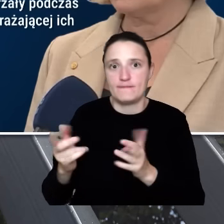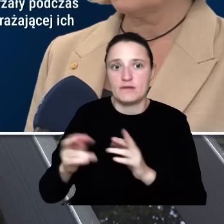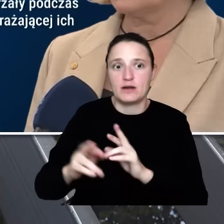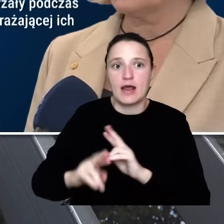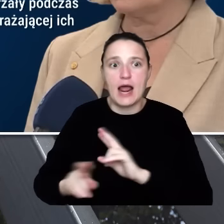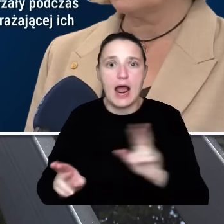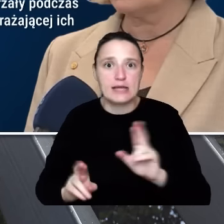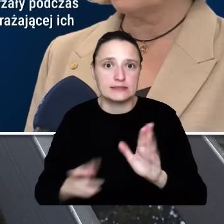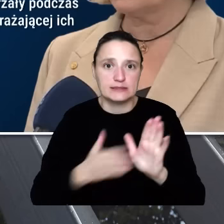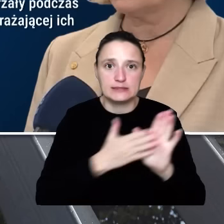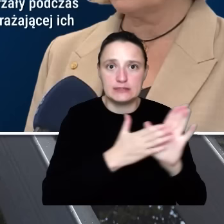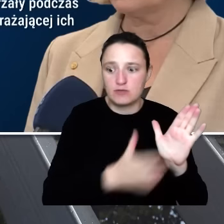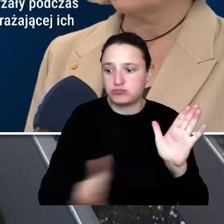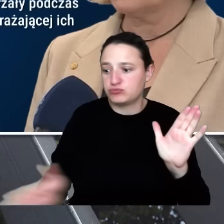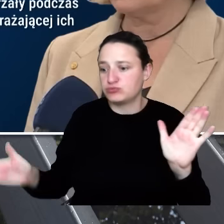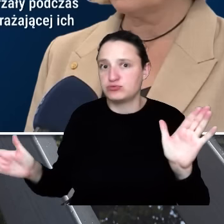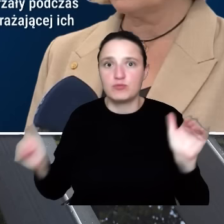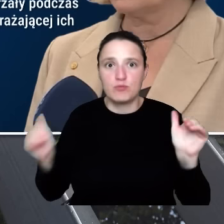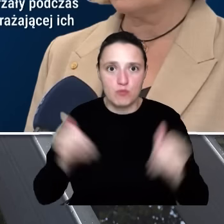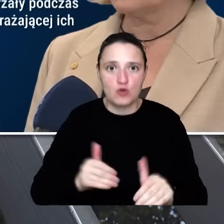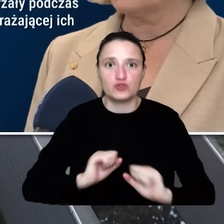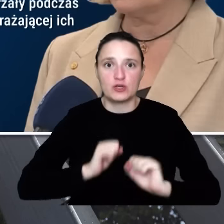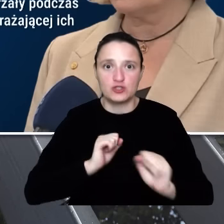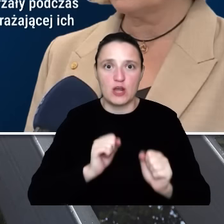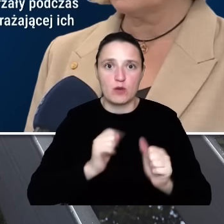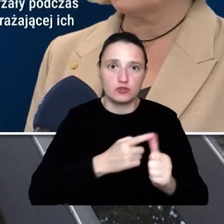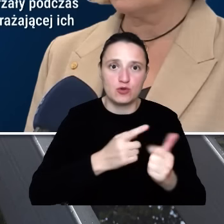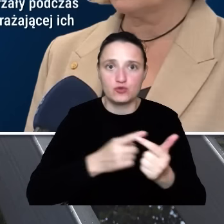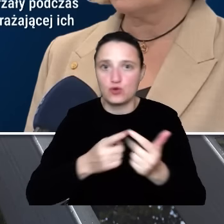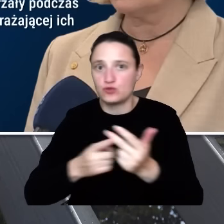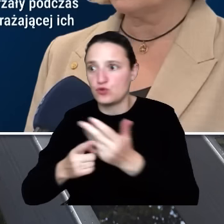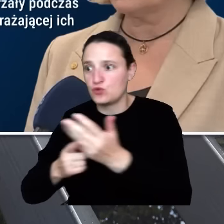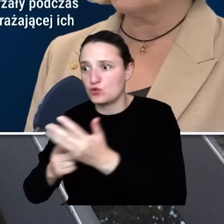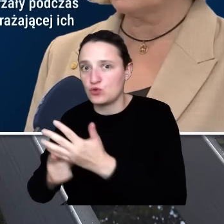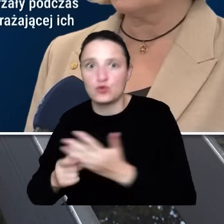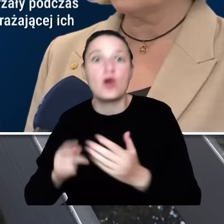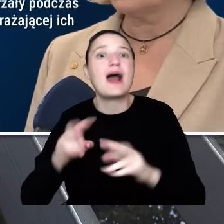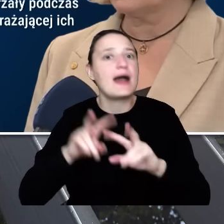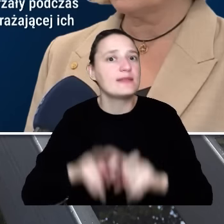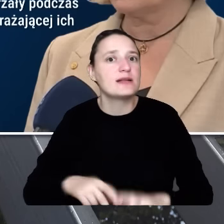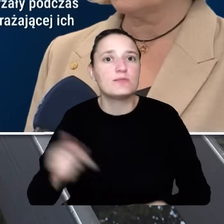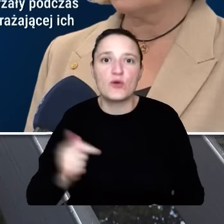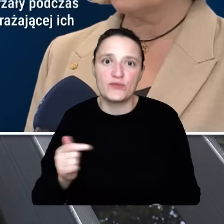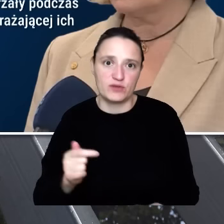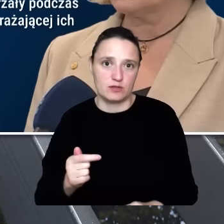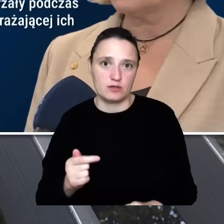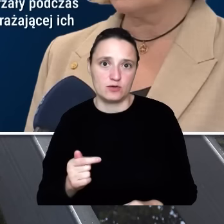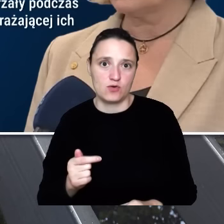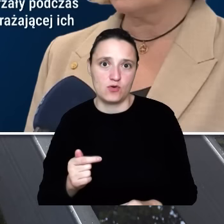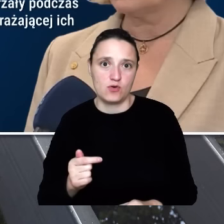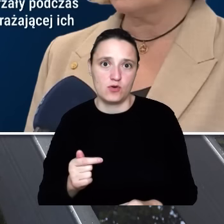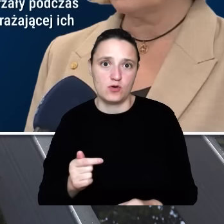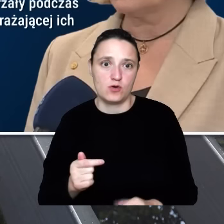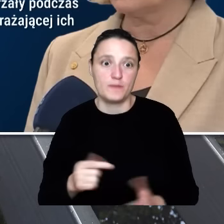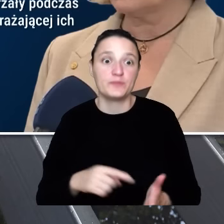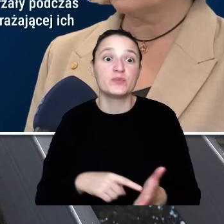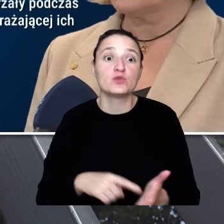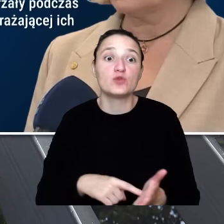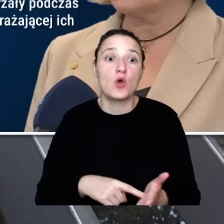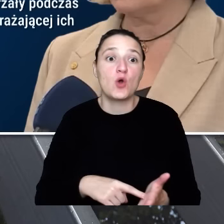rozwiew możliwych działań, które oni mogą podejmować. To jest nauka, którą Akademie